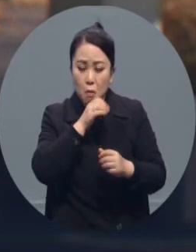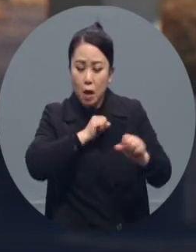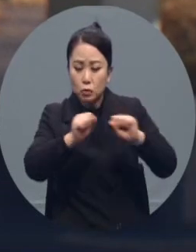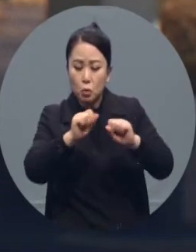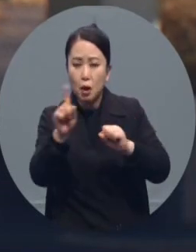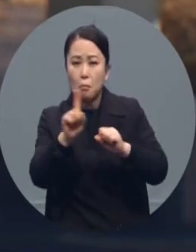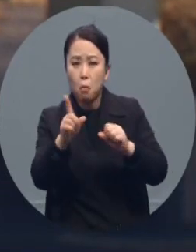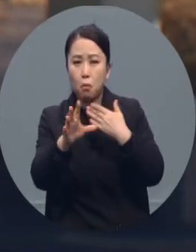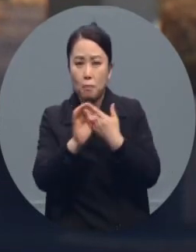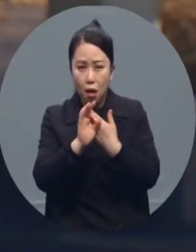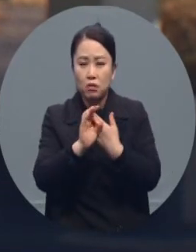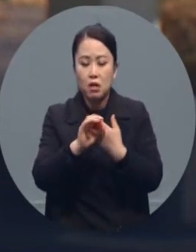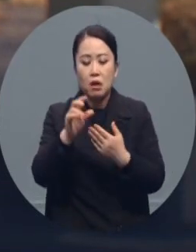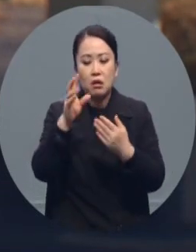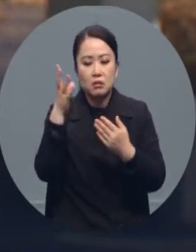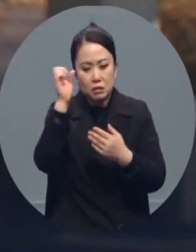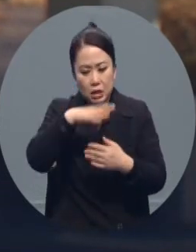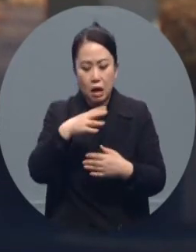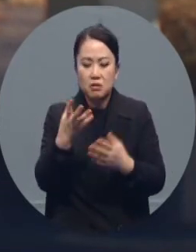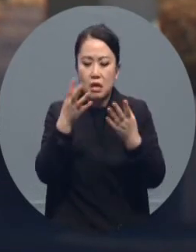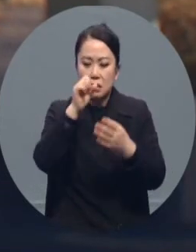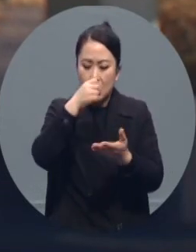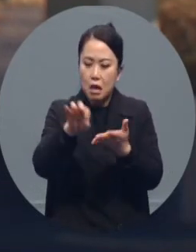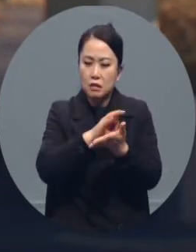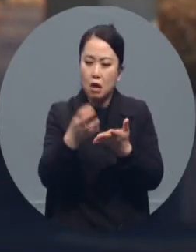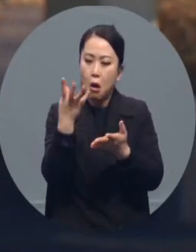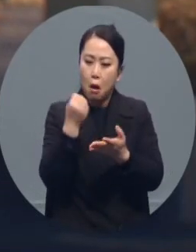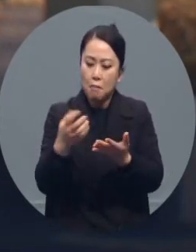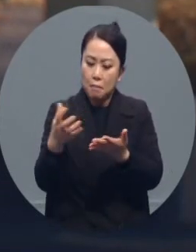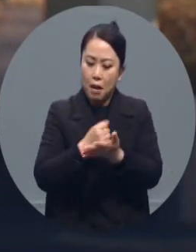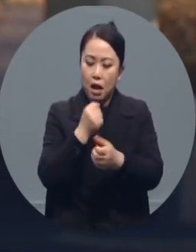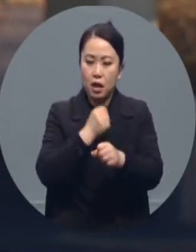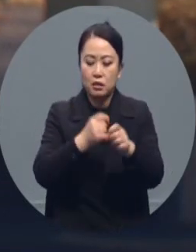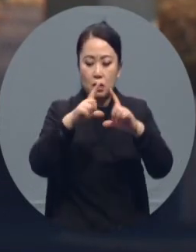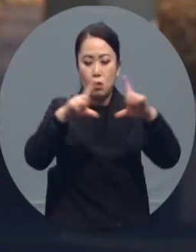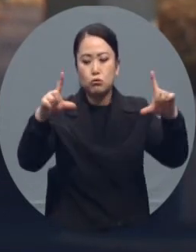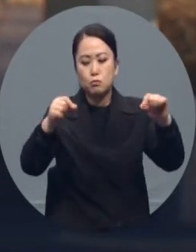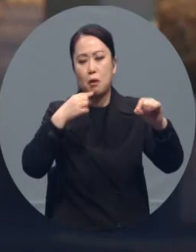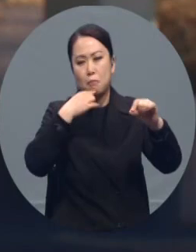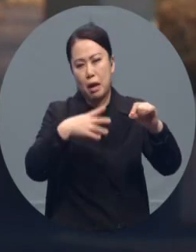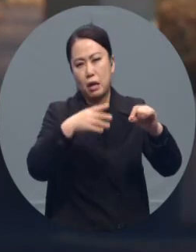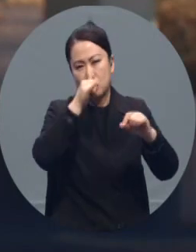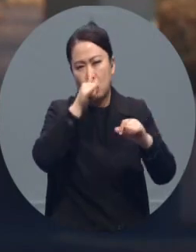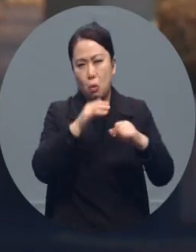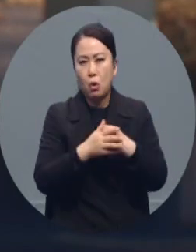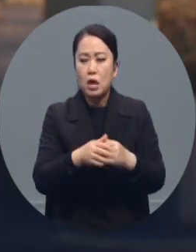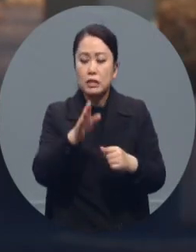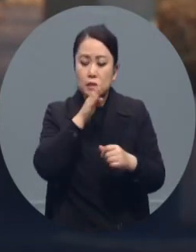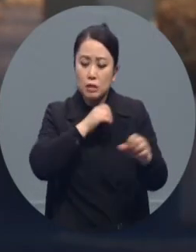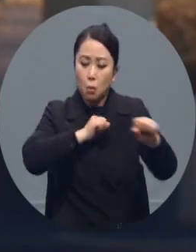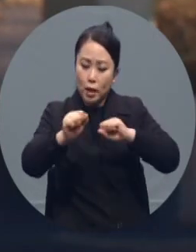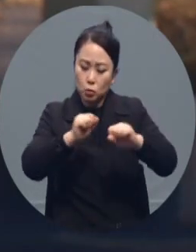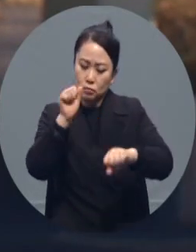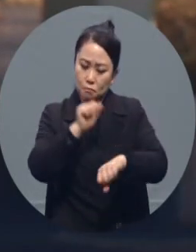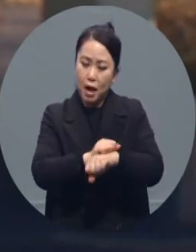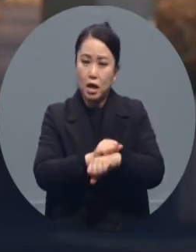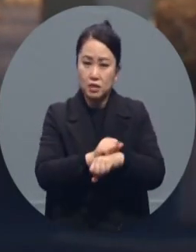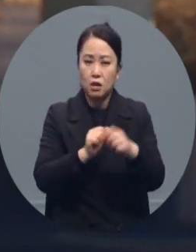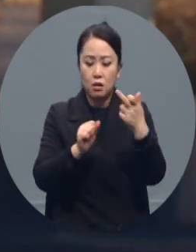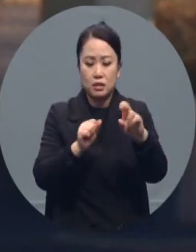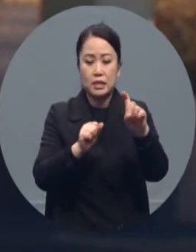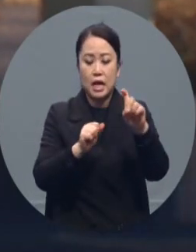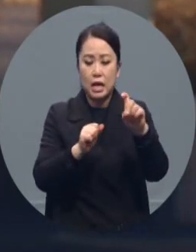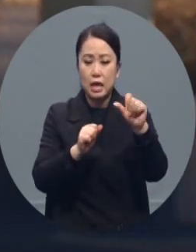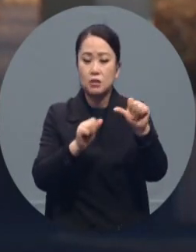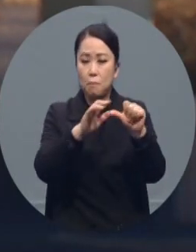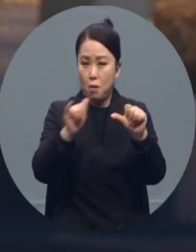게 전체적인 모습으로만 비춰지고 있어서 실제로 저 구심점 역할을 해가지고 15명이 좀 합쳐서 힘을 그래가지고